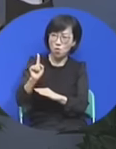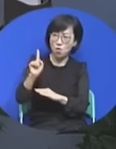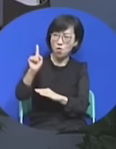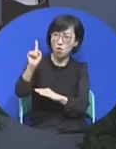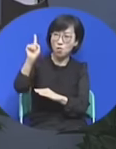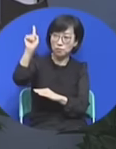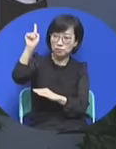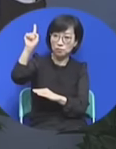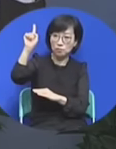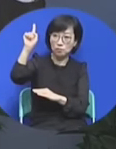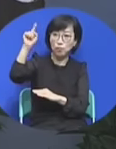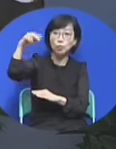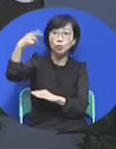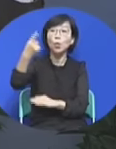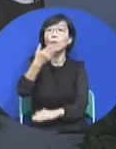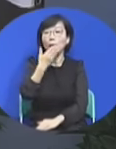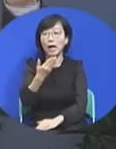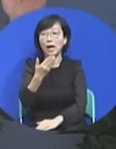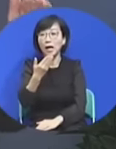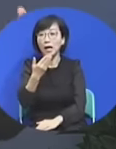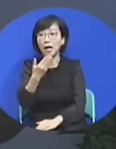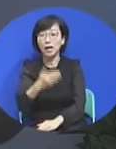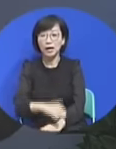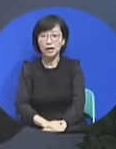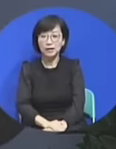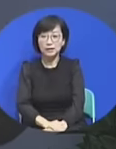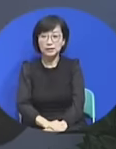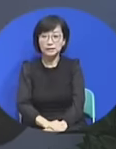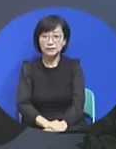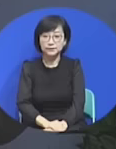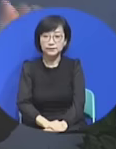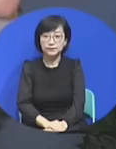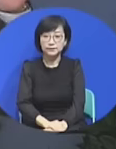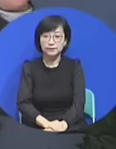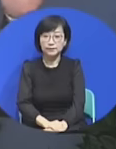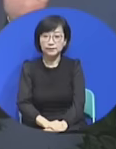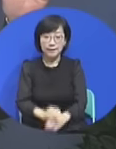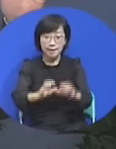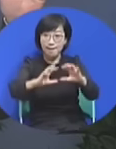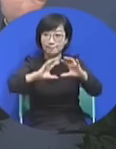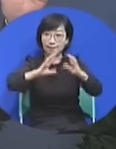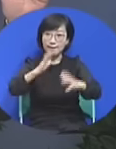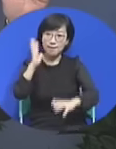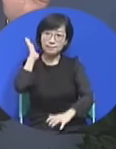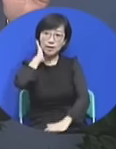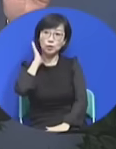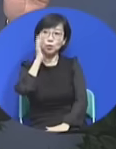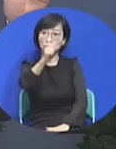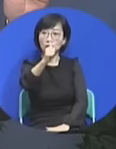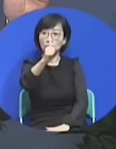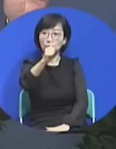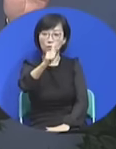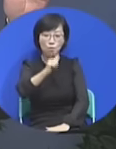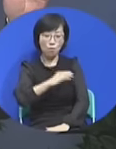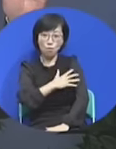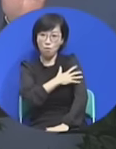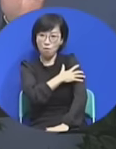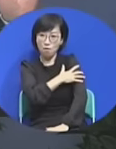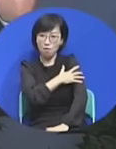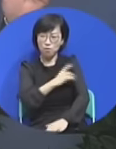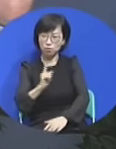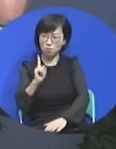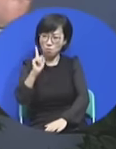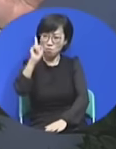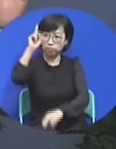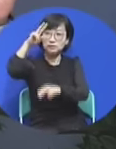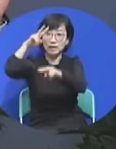can't just look at the lowest positions. 각 나라의 대통령 높은 곳에 있습니다. All the presidents of every country are in the highest position.